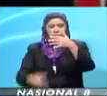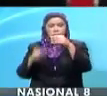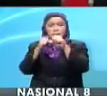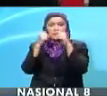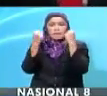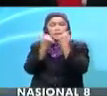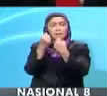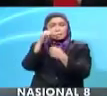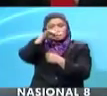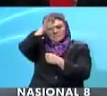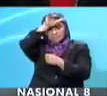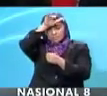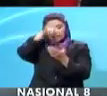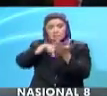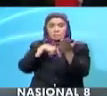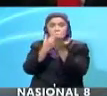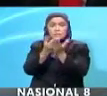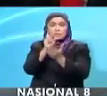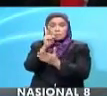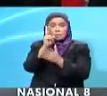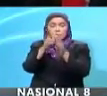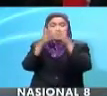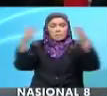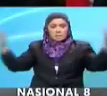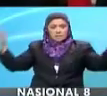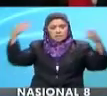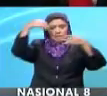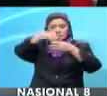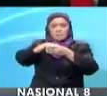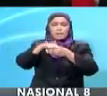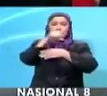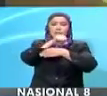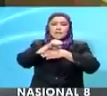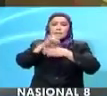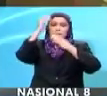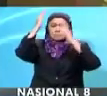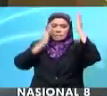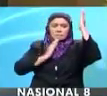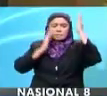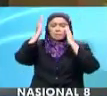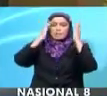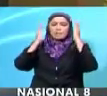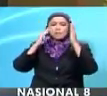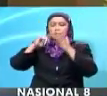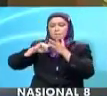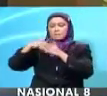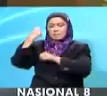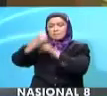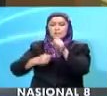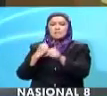adalah tawaran kedua terbesar di pasaran utama Bursa Malaysia Securities sejak tahun ini.